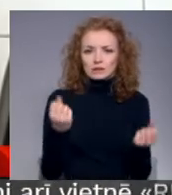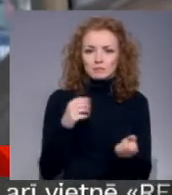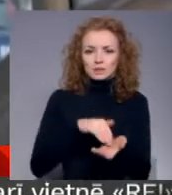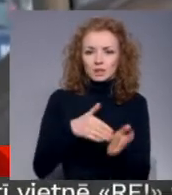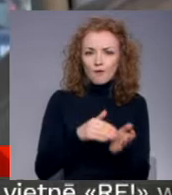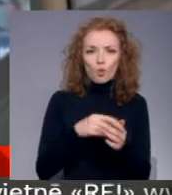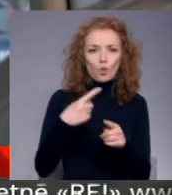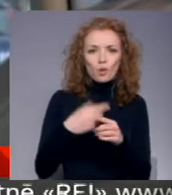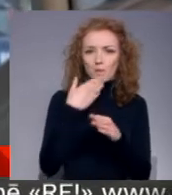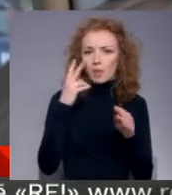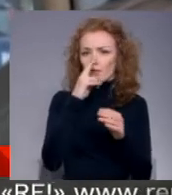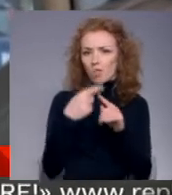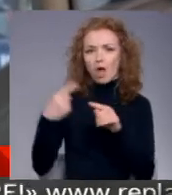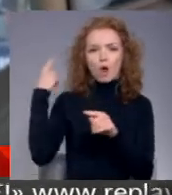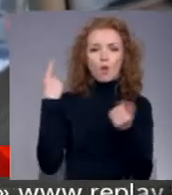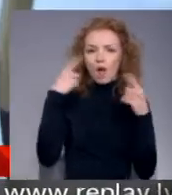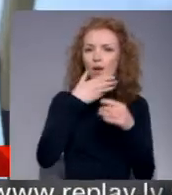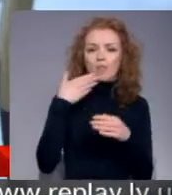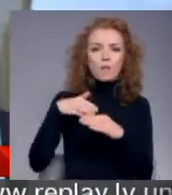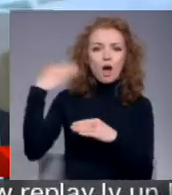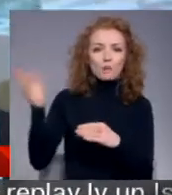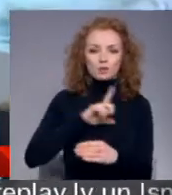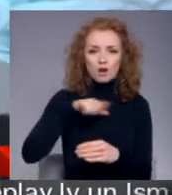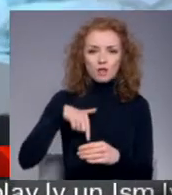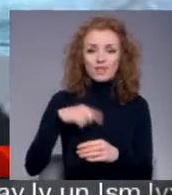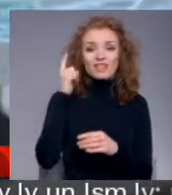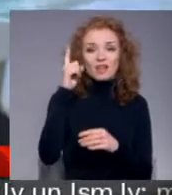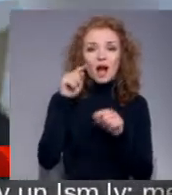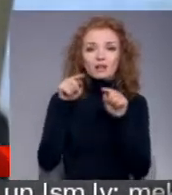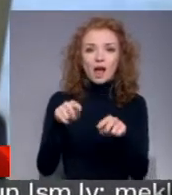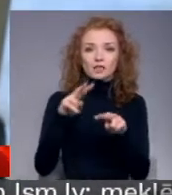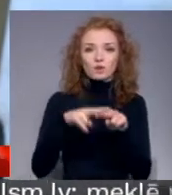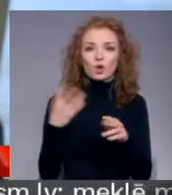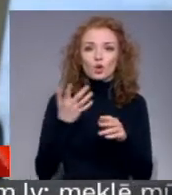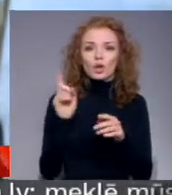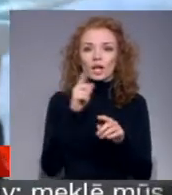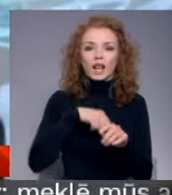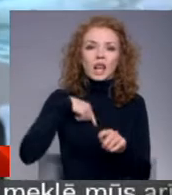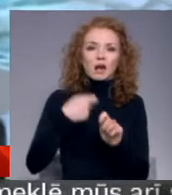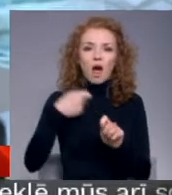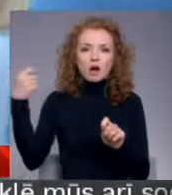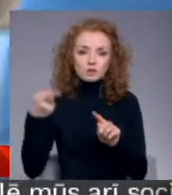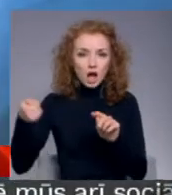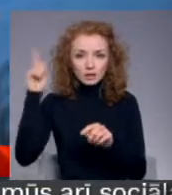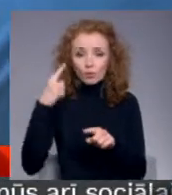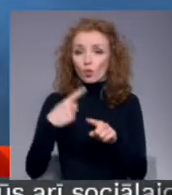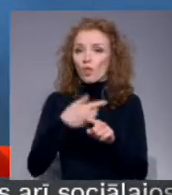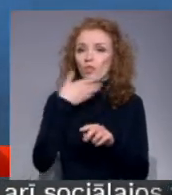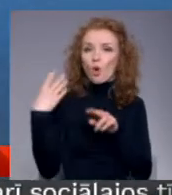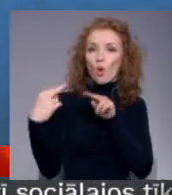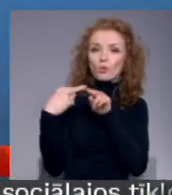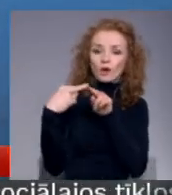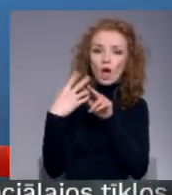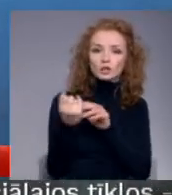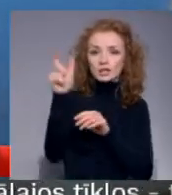dienu laikā nav bijuši ārpus Latvijas teritorijas, izņemot tās valstis, kurās noteikts vēl ilgāks aizliegums, un nav bijuši saskarē ar